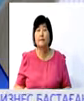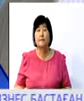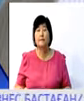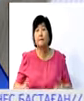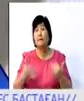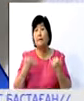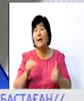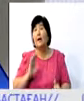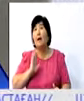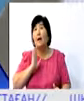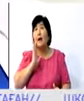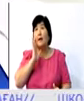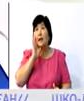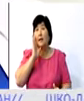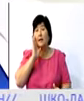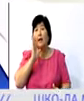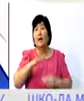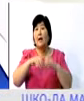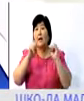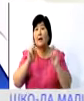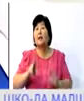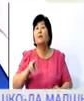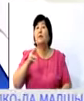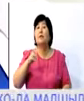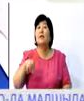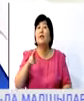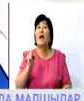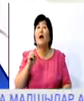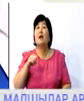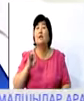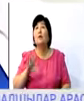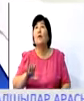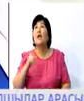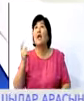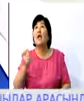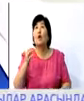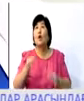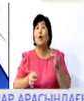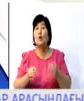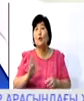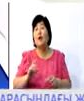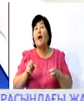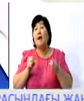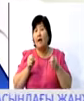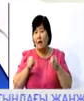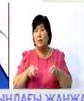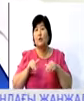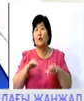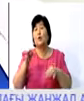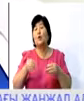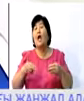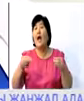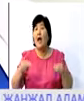Қазіргі таңда кәсіби медиаторлар тек қана осы экономикалық сот емес, мына қылмыстық сотта да және